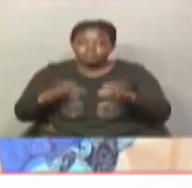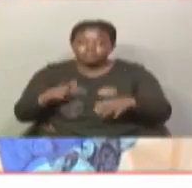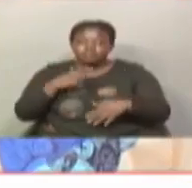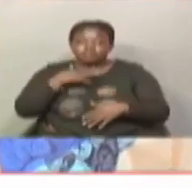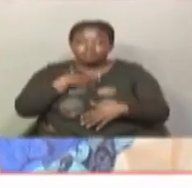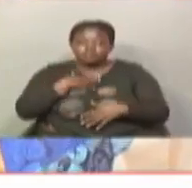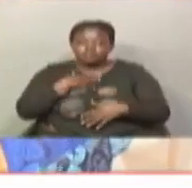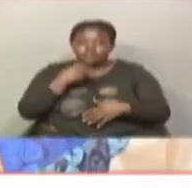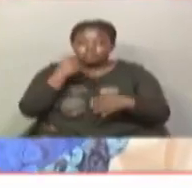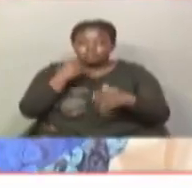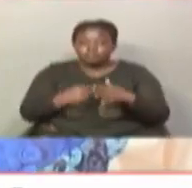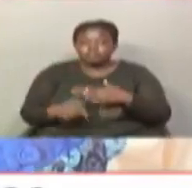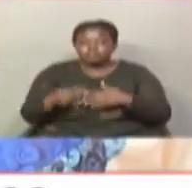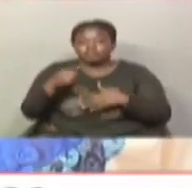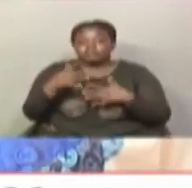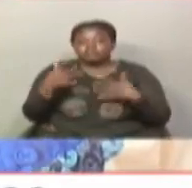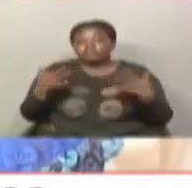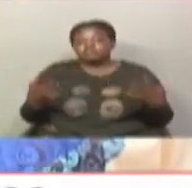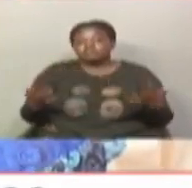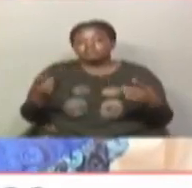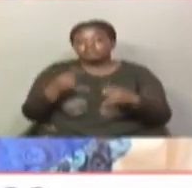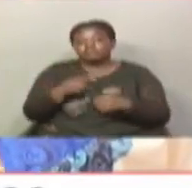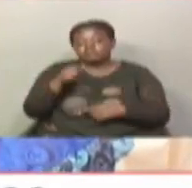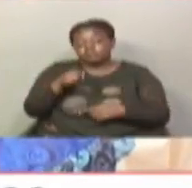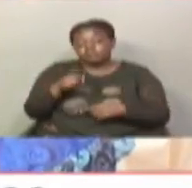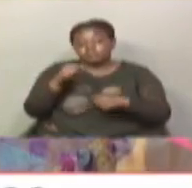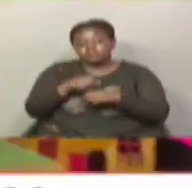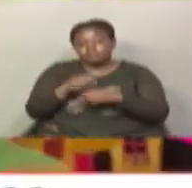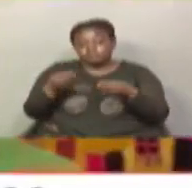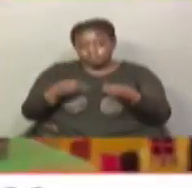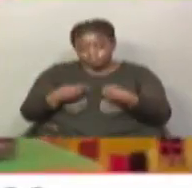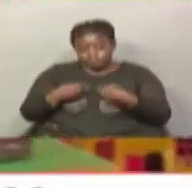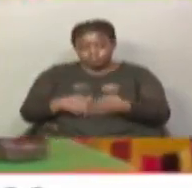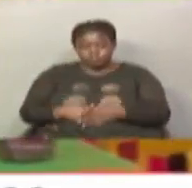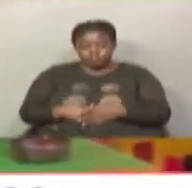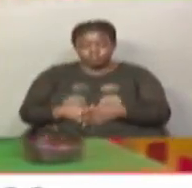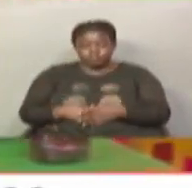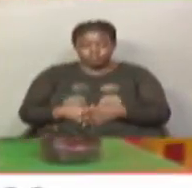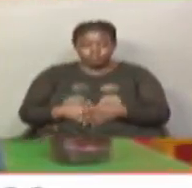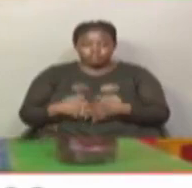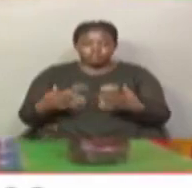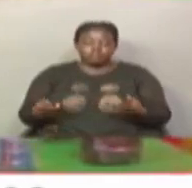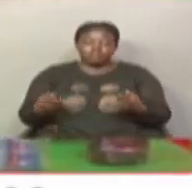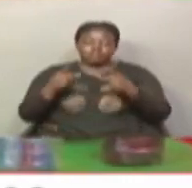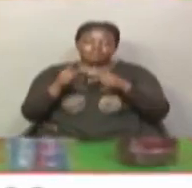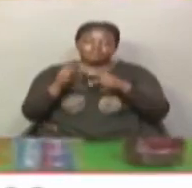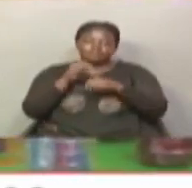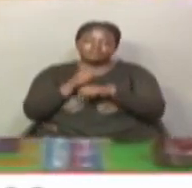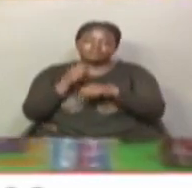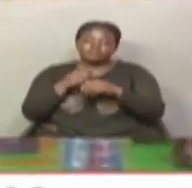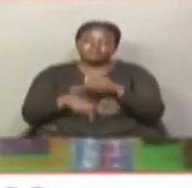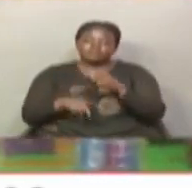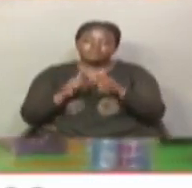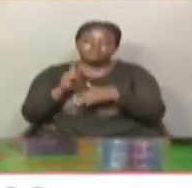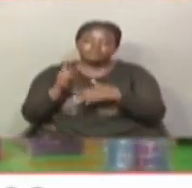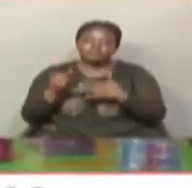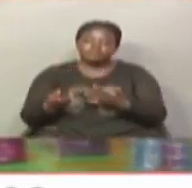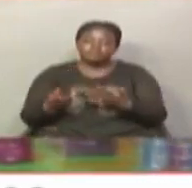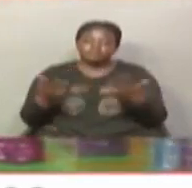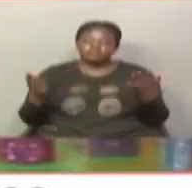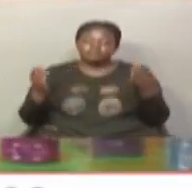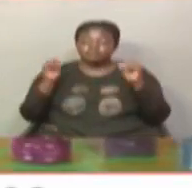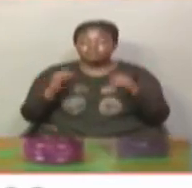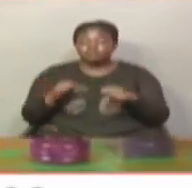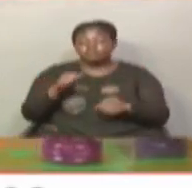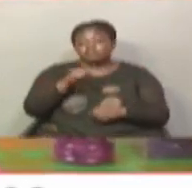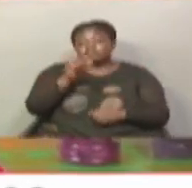bamulwanira nga bagamba nti oba bw'aba ava ku dikolaasi oyo mu mutuwe masemedo thamu ku patandisi b'essomero yagamba nti ebisale bya bisoboka era buli